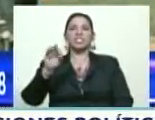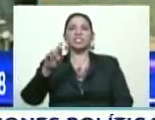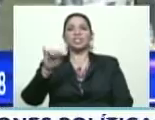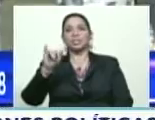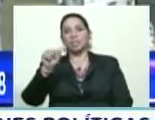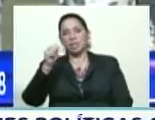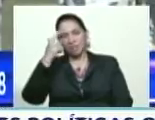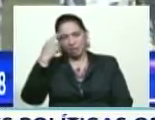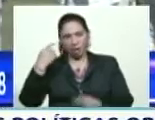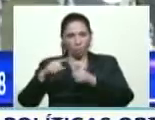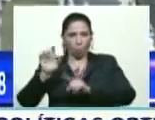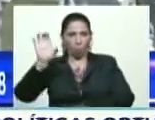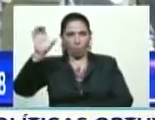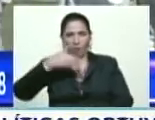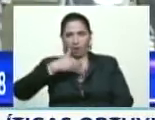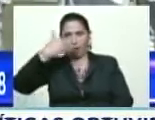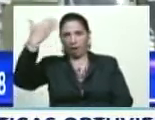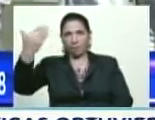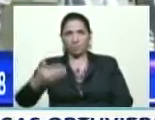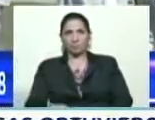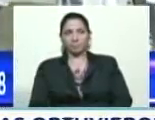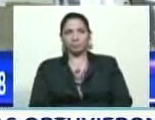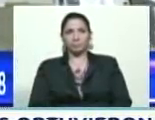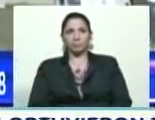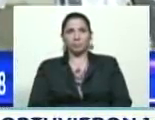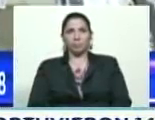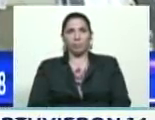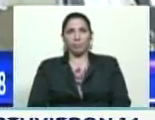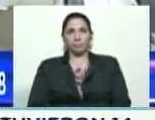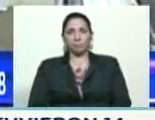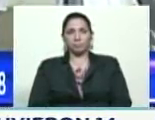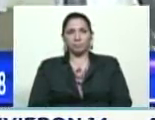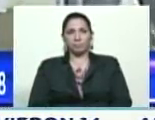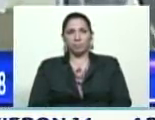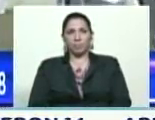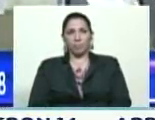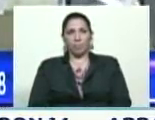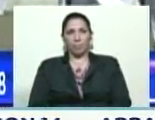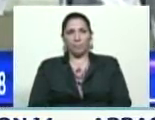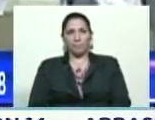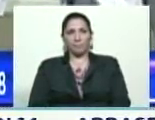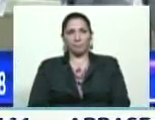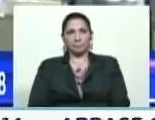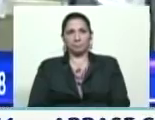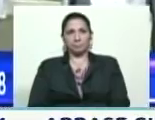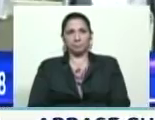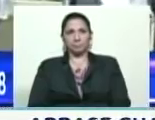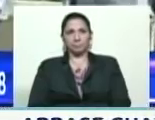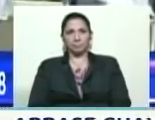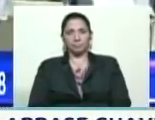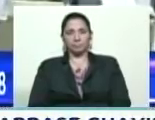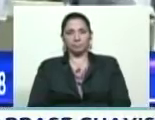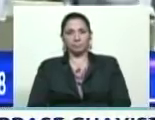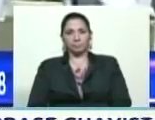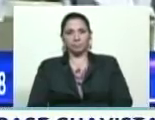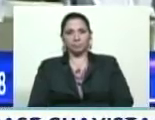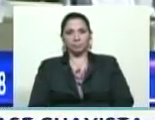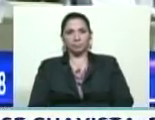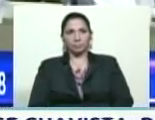Несколько месяцев тому назад мы также следили внимательно за тем, как российские пилоты активно участвуют